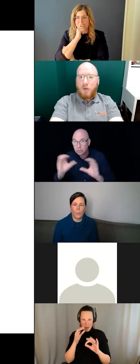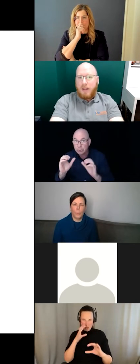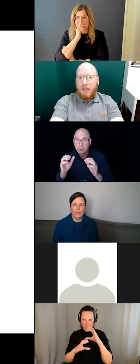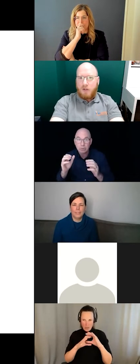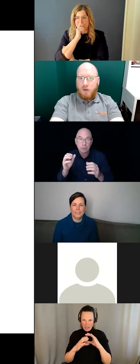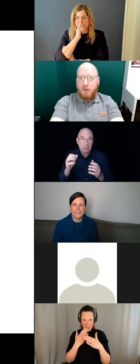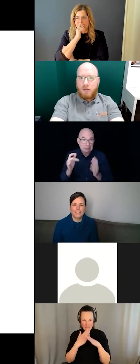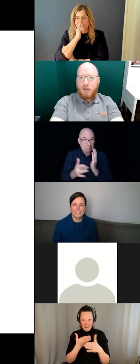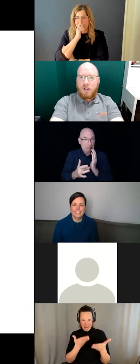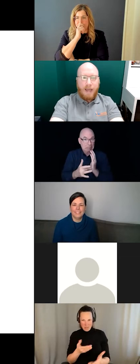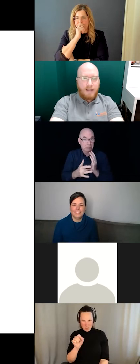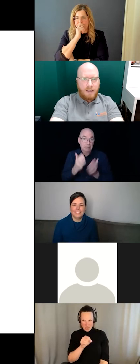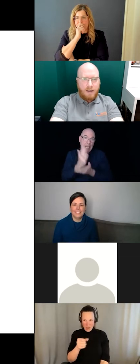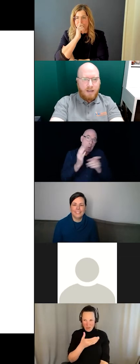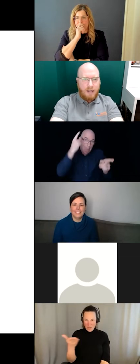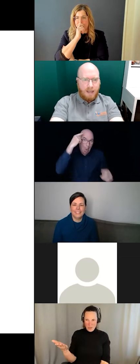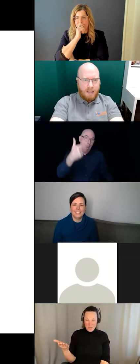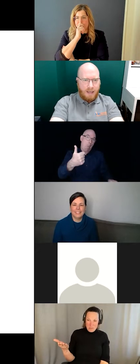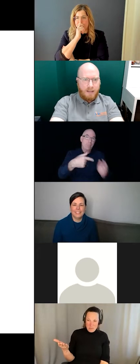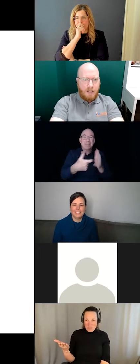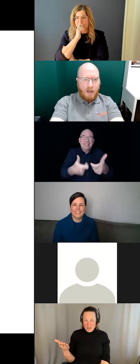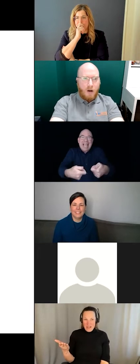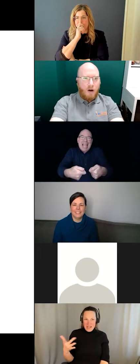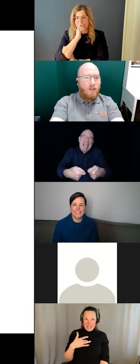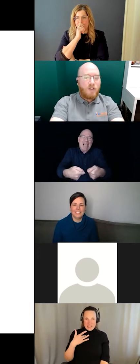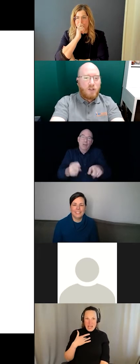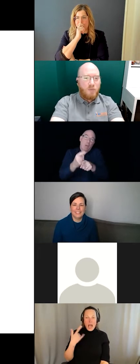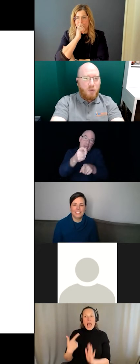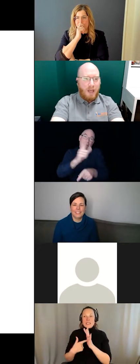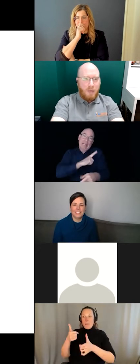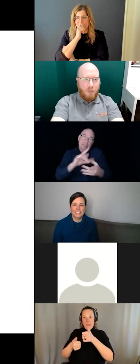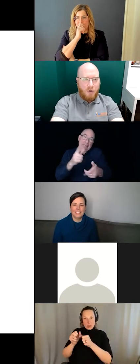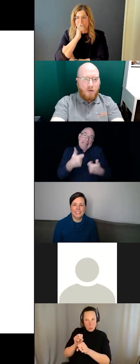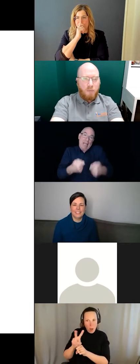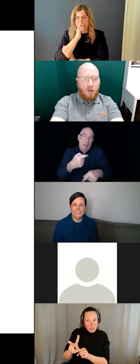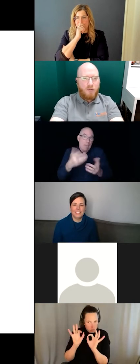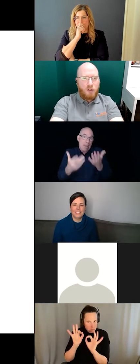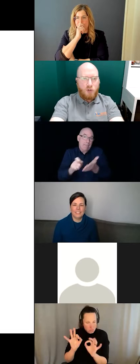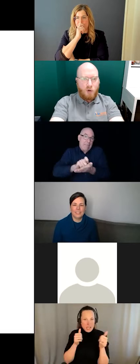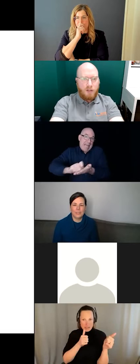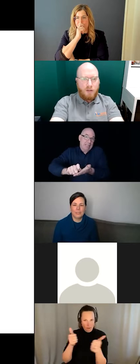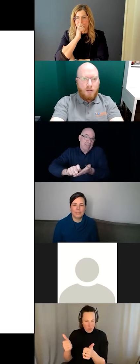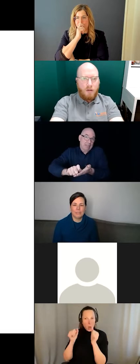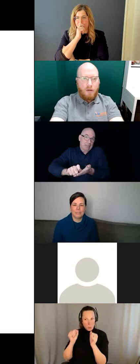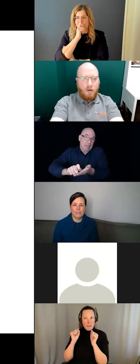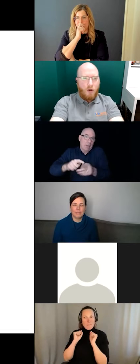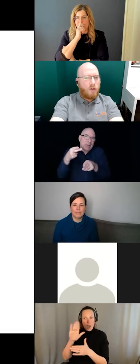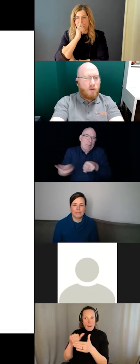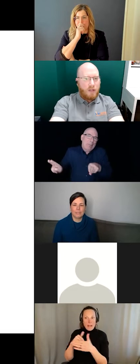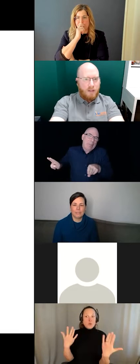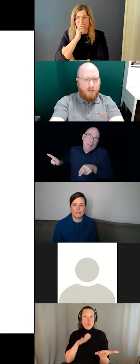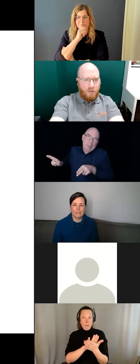les interprètes pour remplacer la communication avec des gens sourds? Donc, je crois que c'est bon comme le texting, comme on a